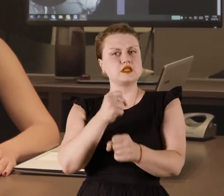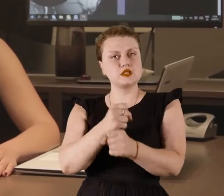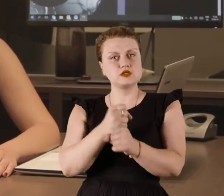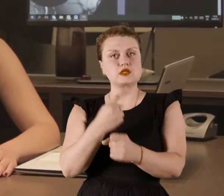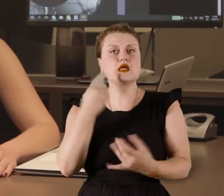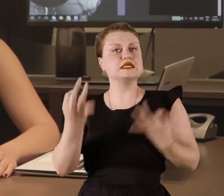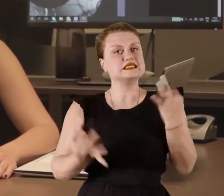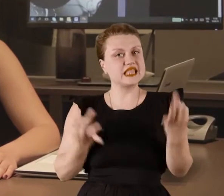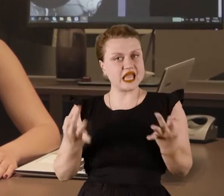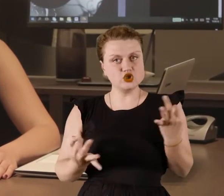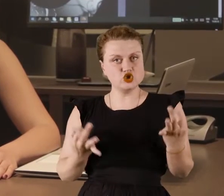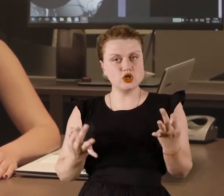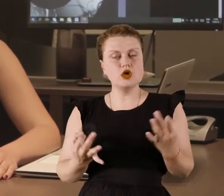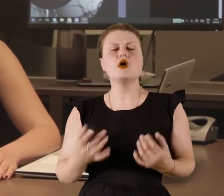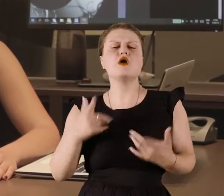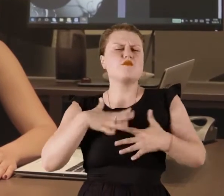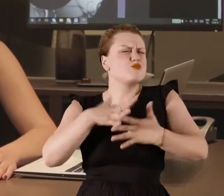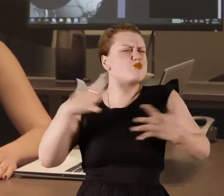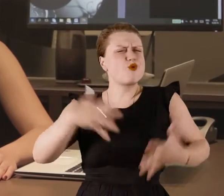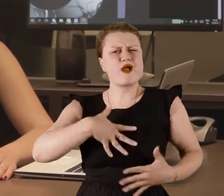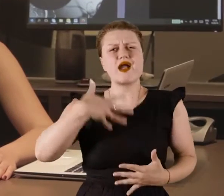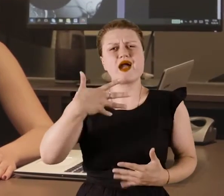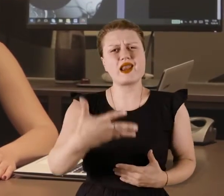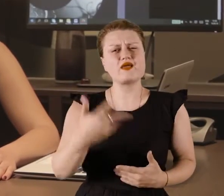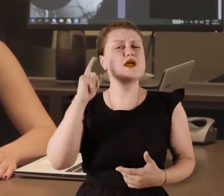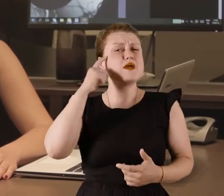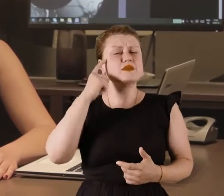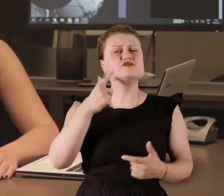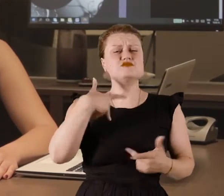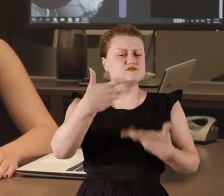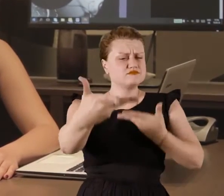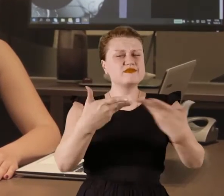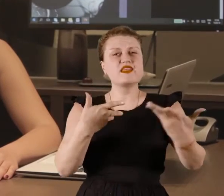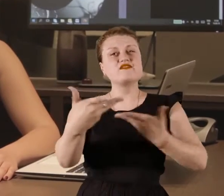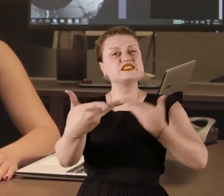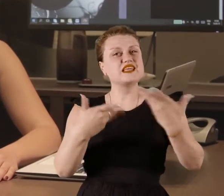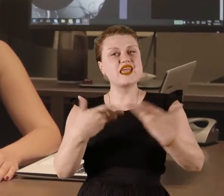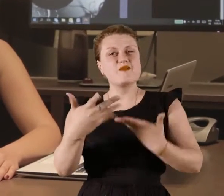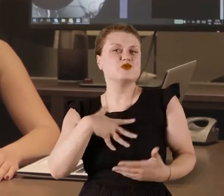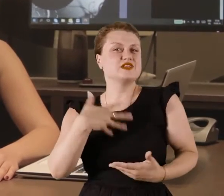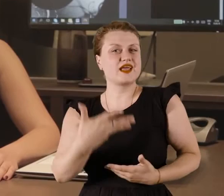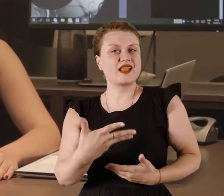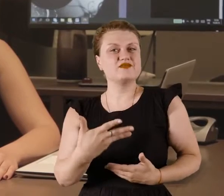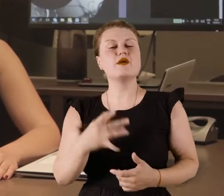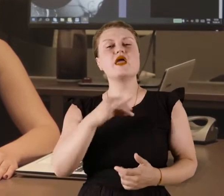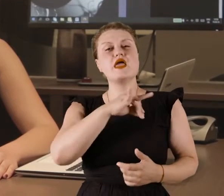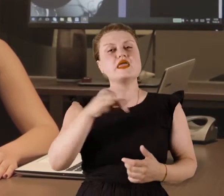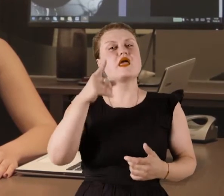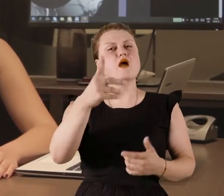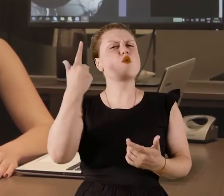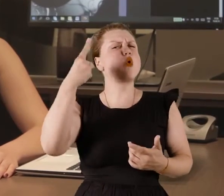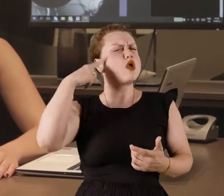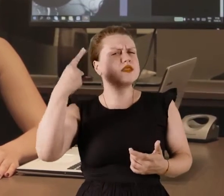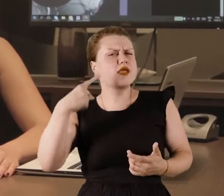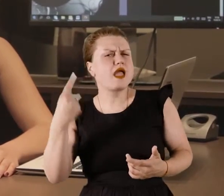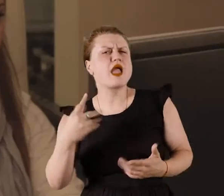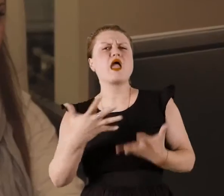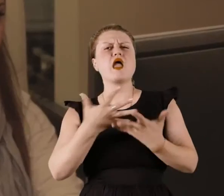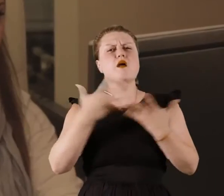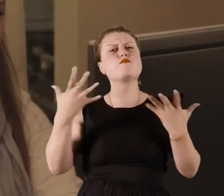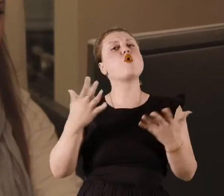на Снежи. Ние много я харесваме, мисля, че взаимно си допаднахме. Тя е много креативна,